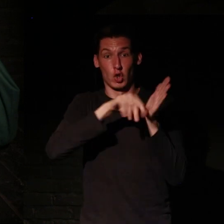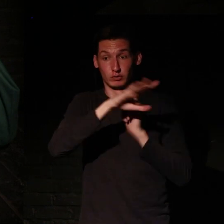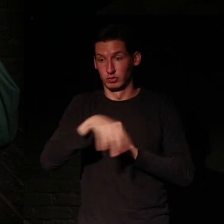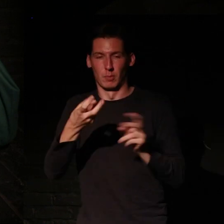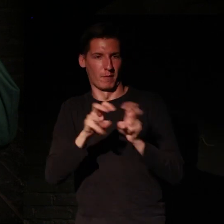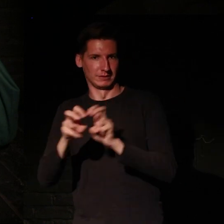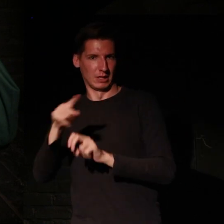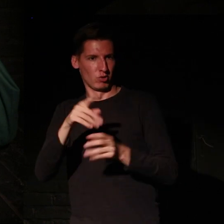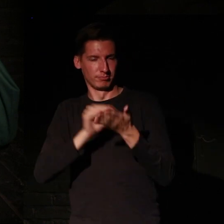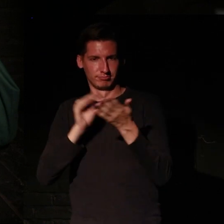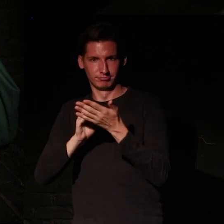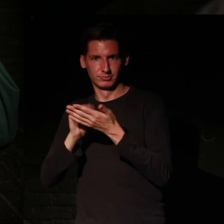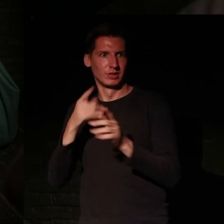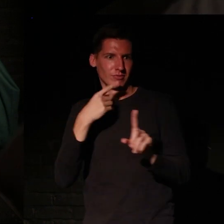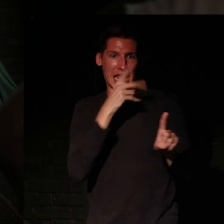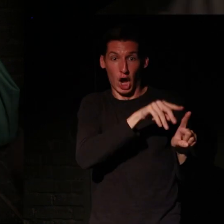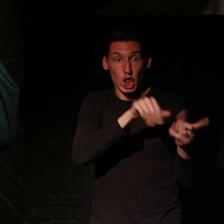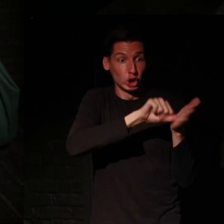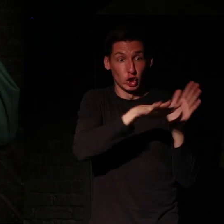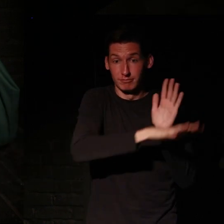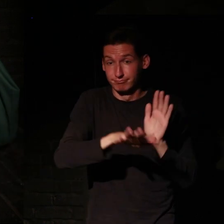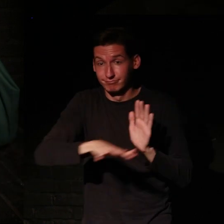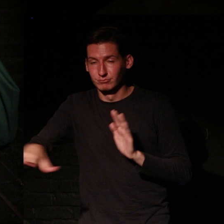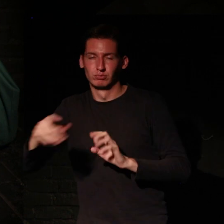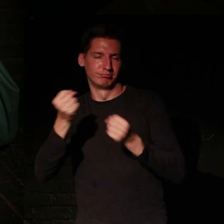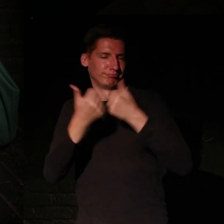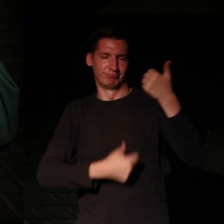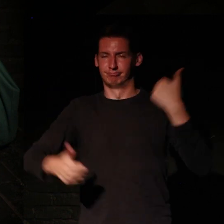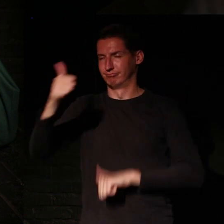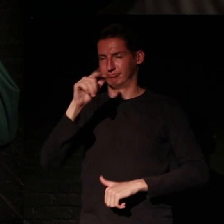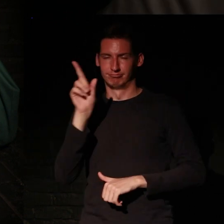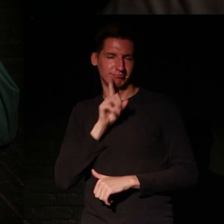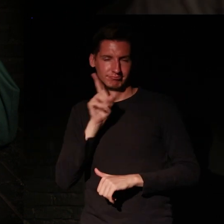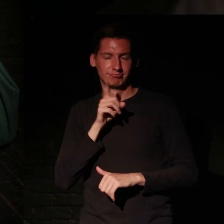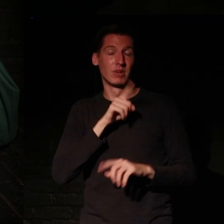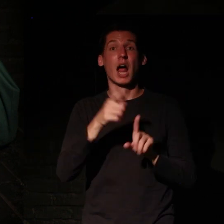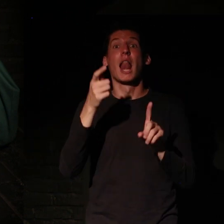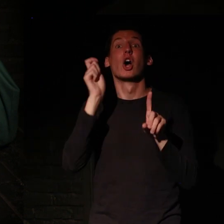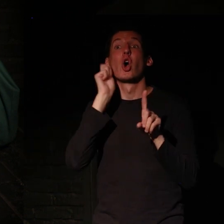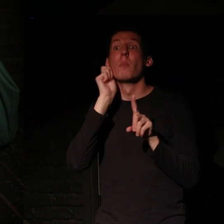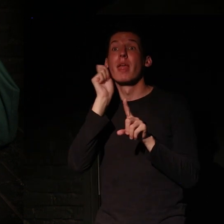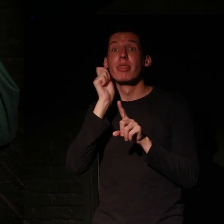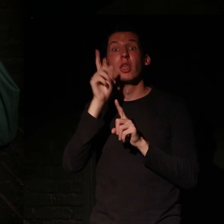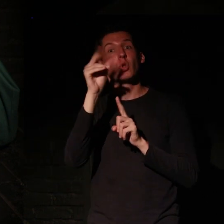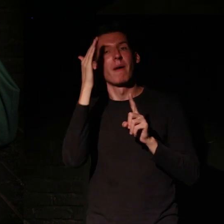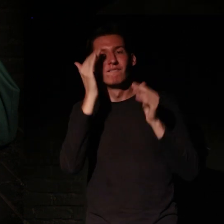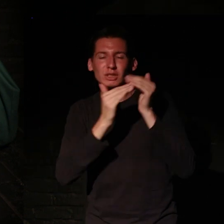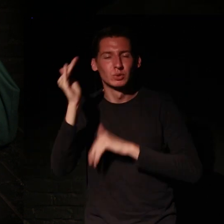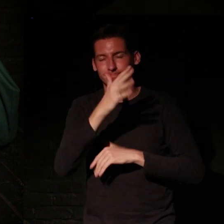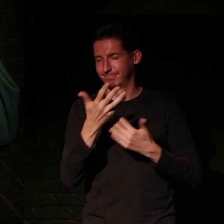grecko-rzymskimi, były środowiskami patriarchalnymi. Odsetek kobiet mających jakiekolwiek wykształcenie był